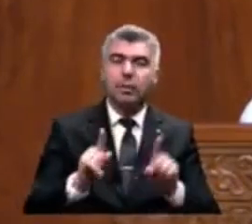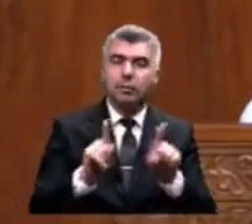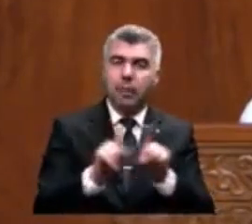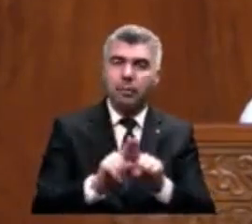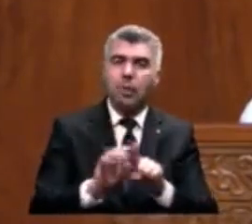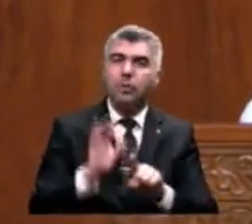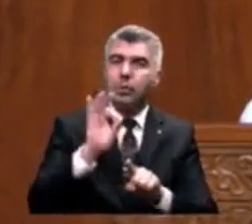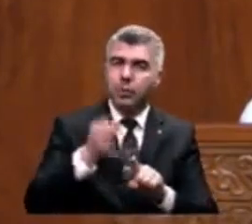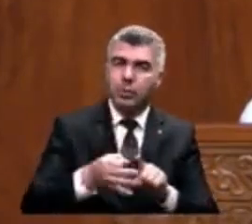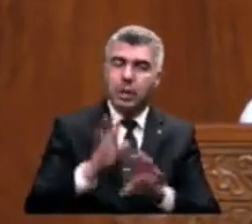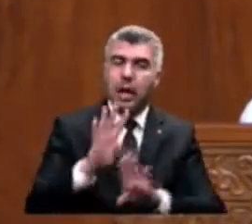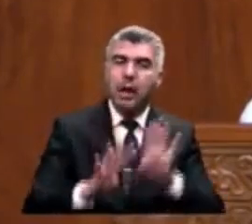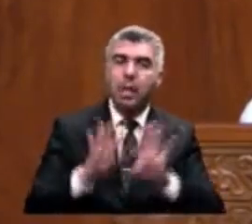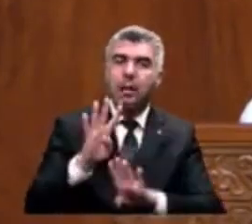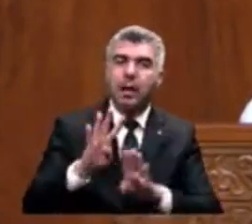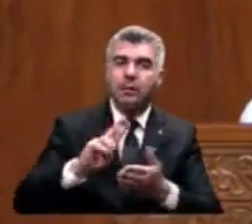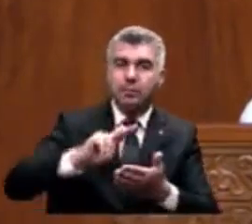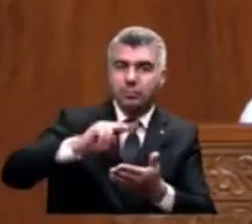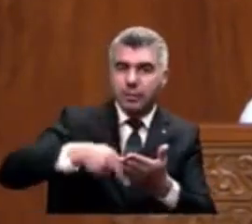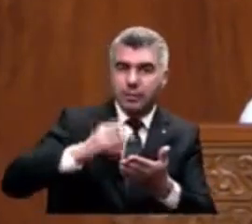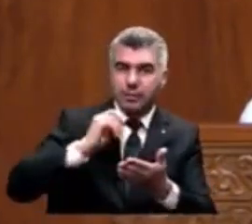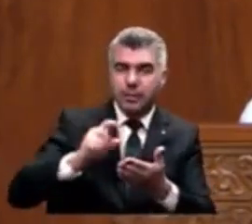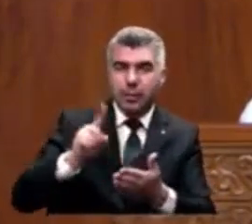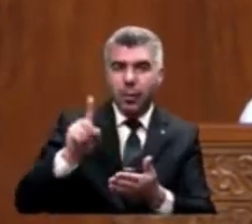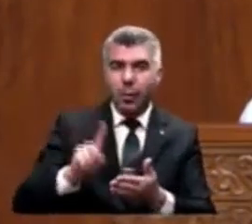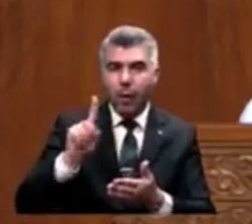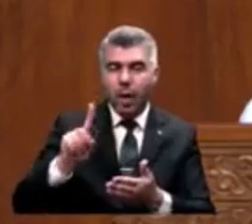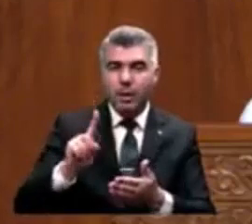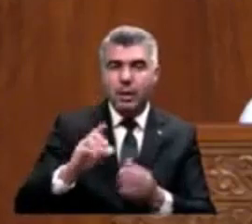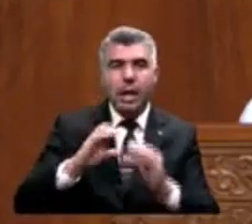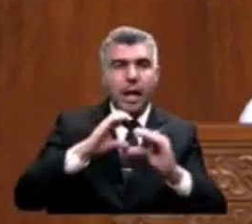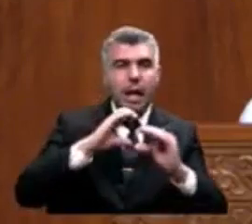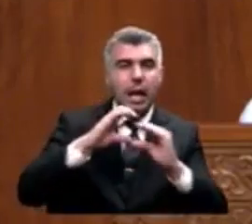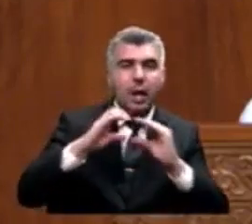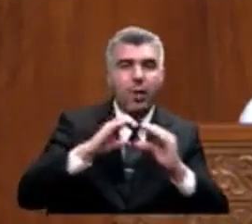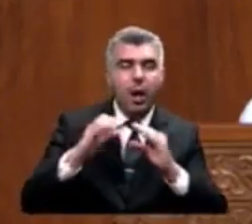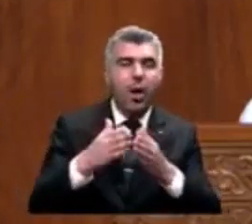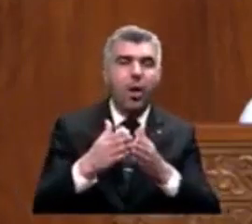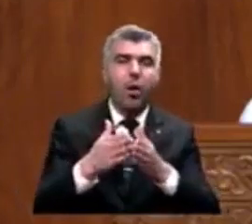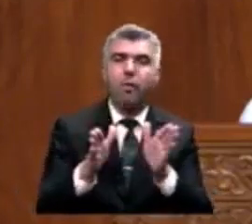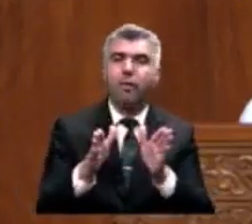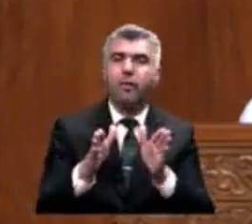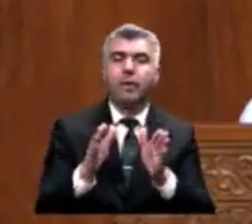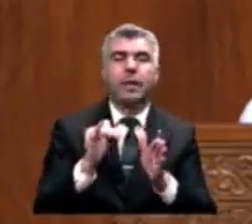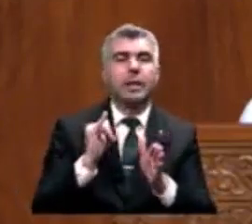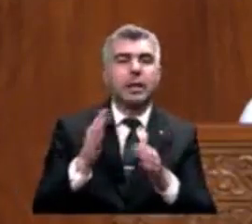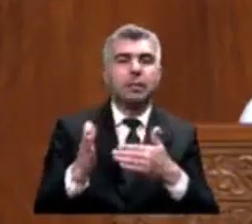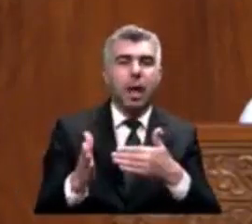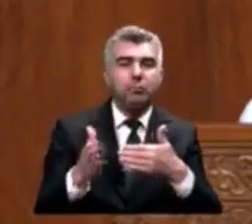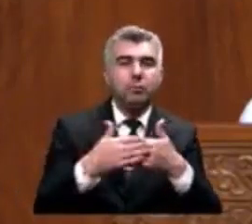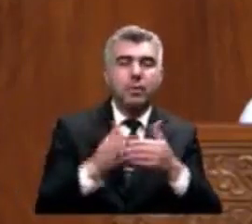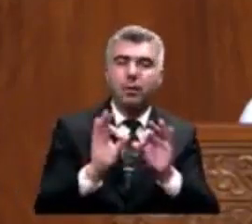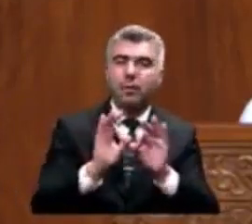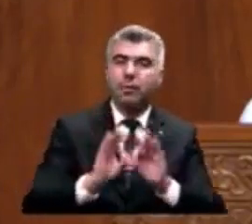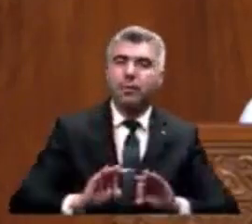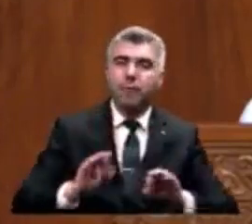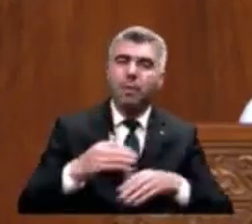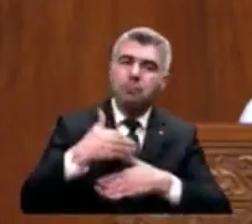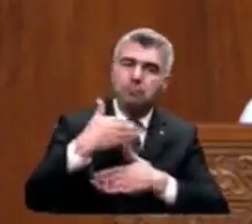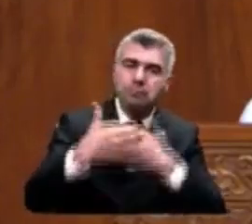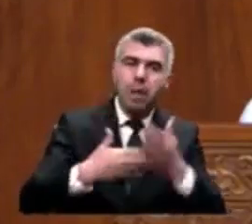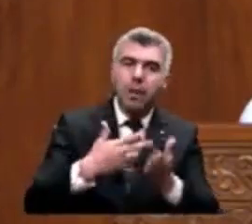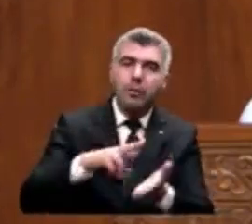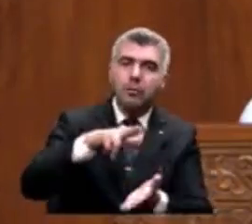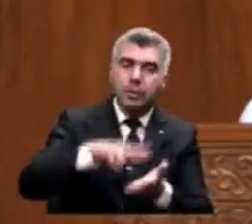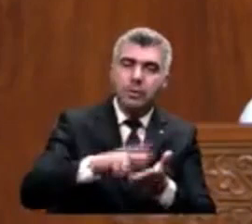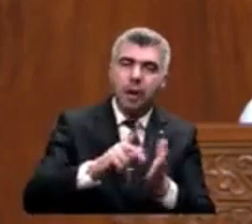اعتبر اتفاق 14 يناير بأن الحوار يجب أن يظل مفتوحاً حتى ما بعد المصادقة على